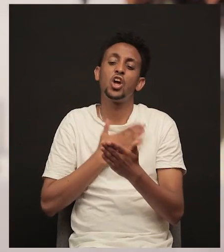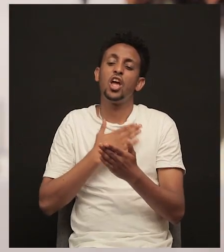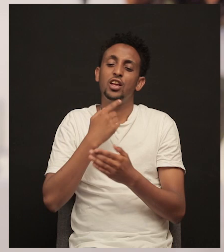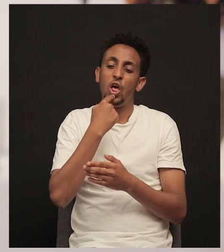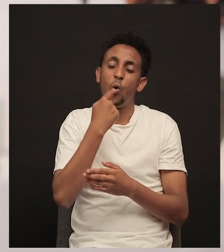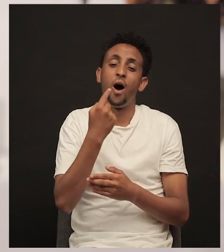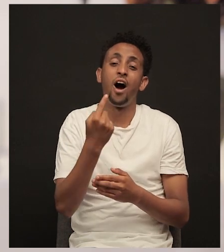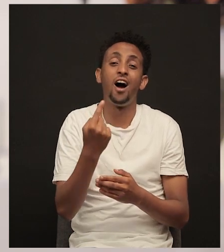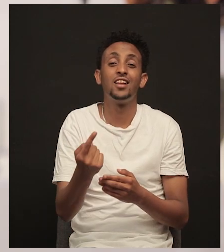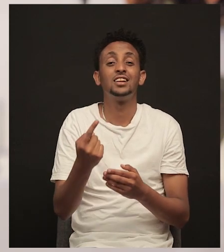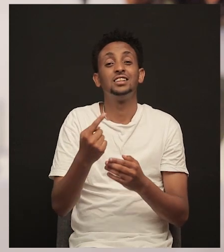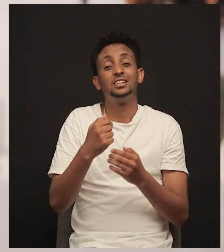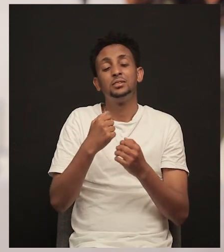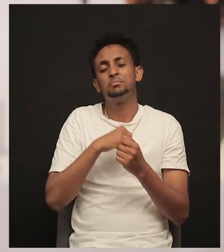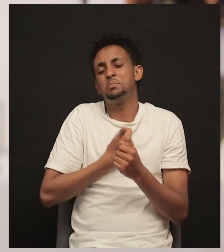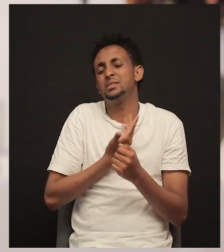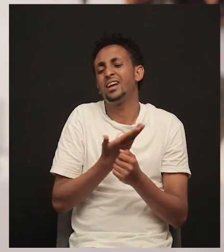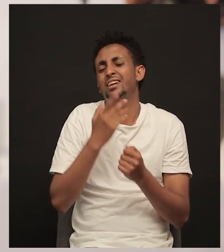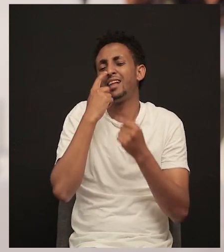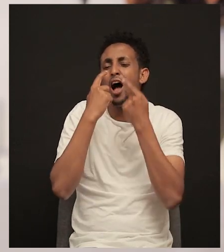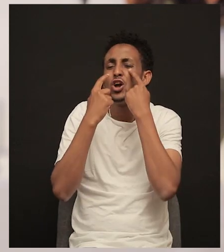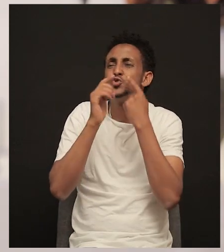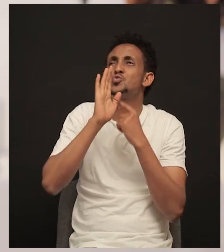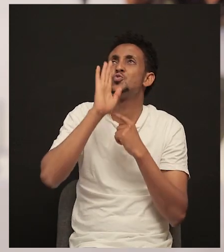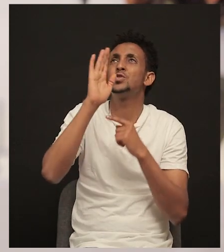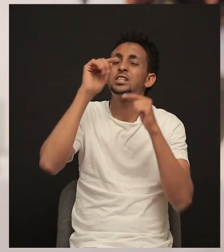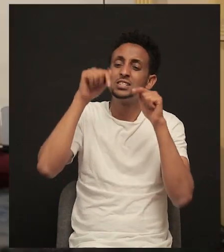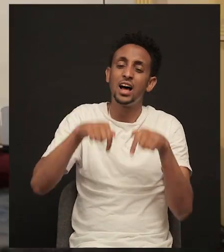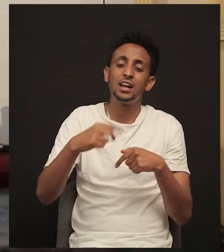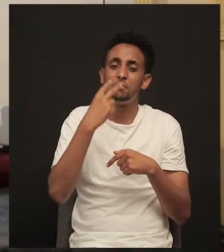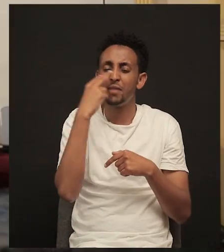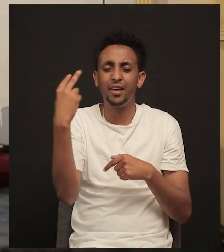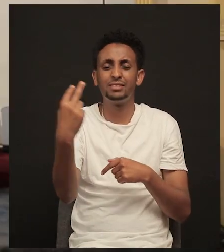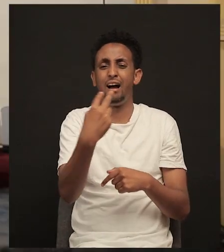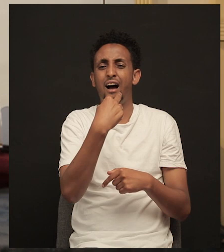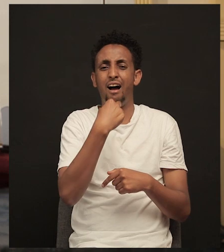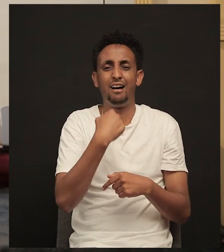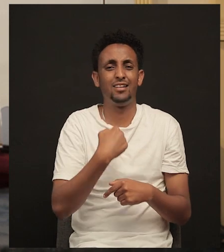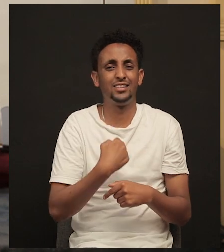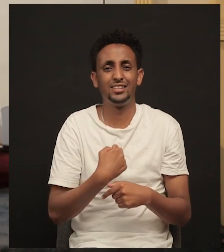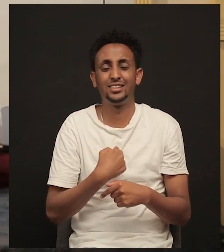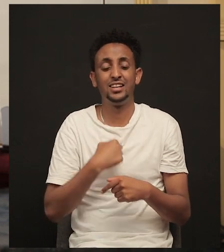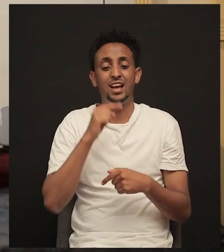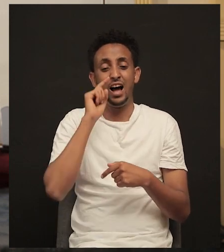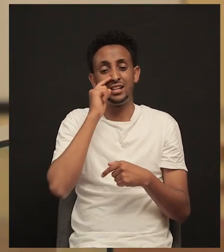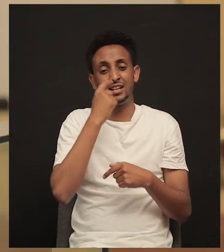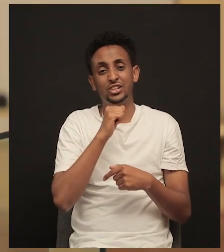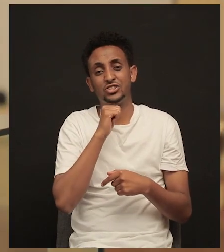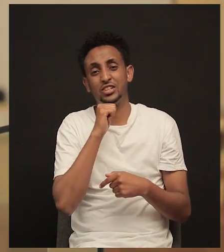ልጄ ይለዋል በምረት አይኑ ዛሬ ሚያኛል